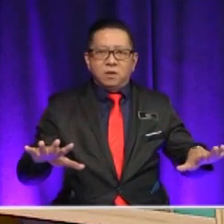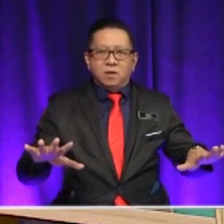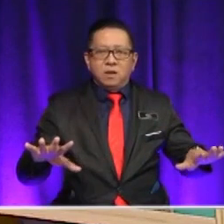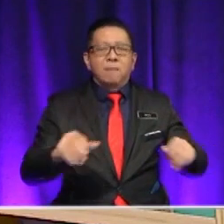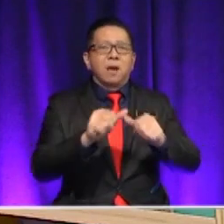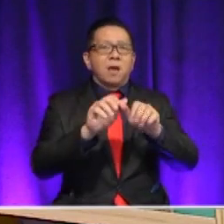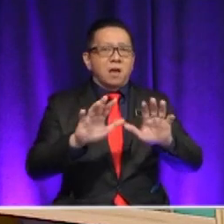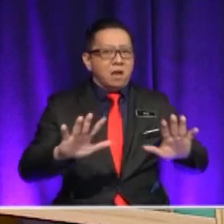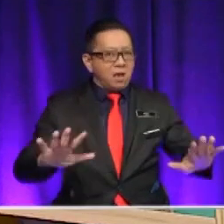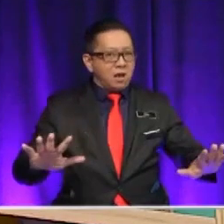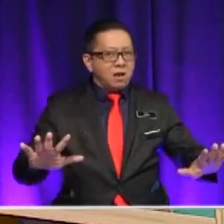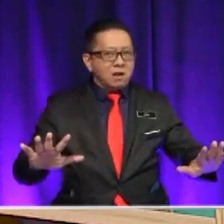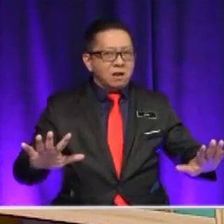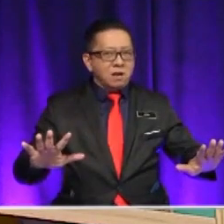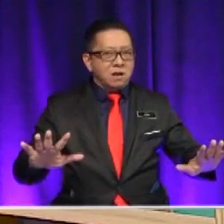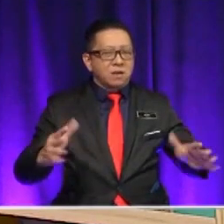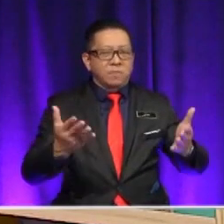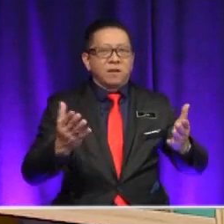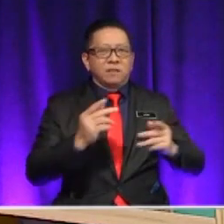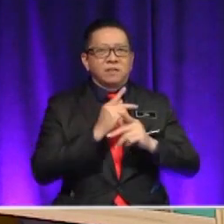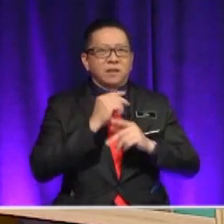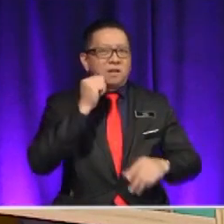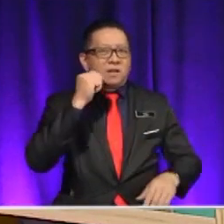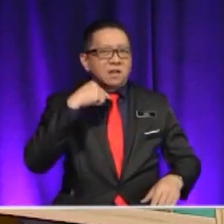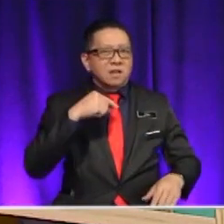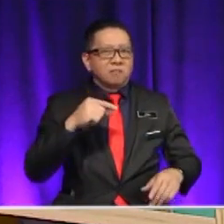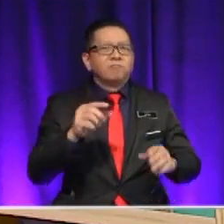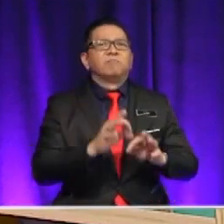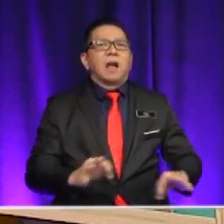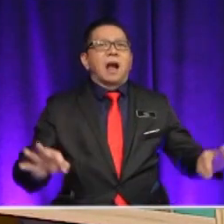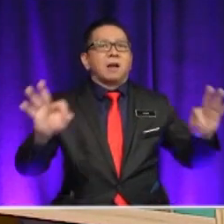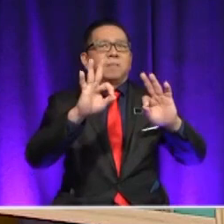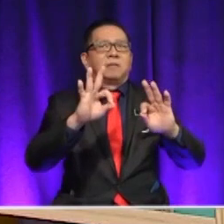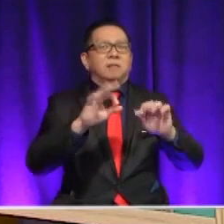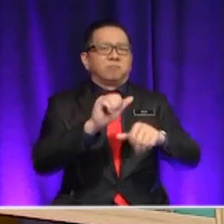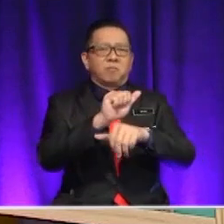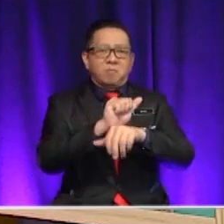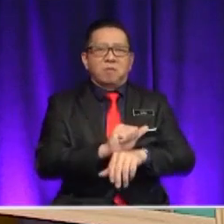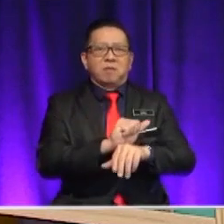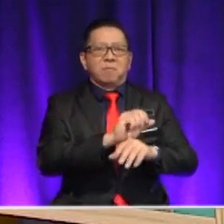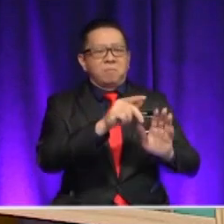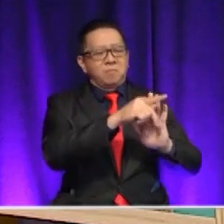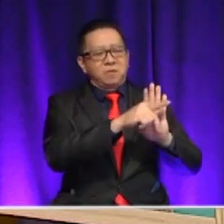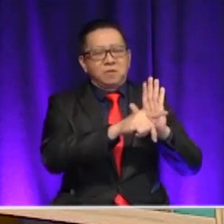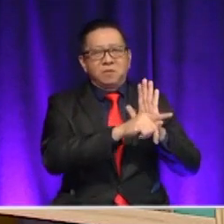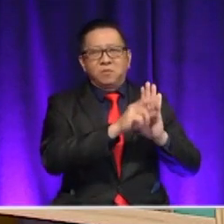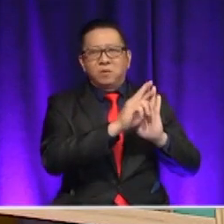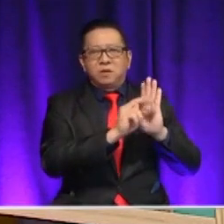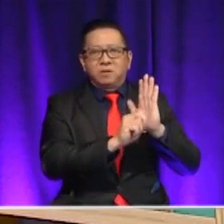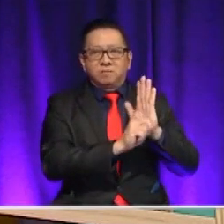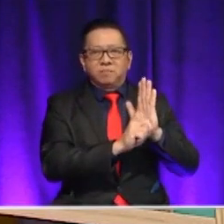lah. Okey, terima kasih Akila. Jadi penting untuk kita amalkan prinsip rukun negara, terutamanya